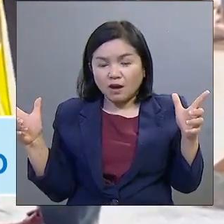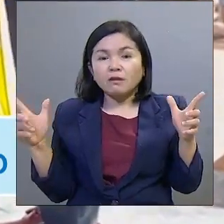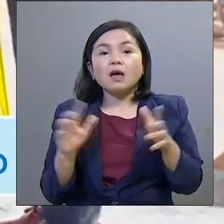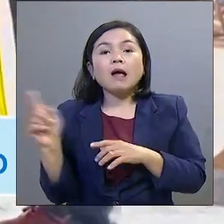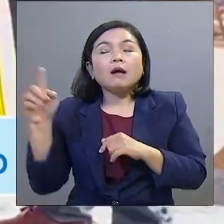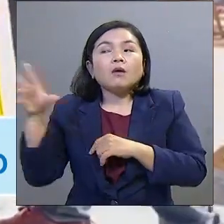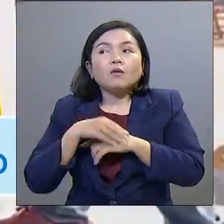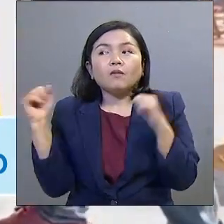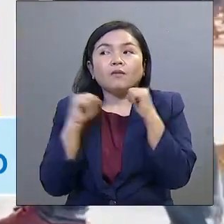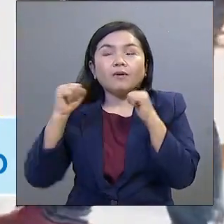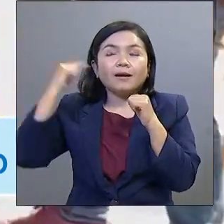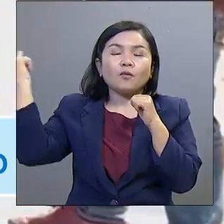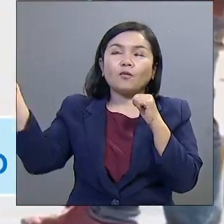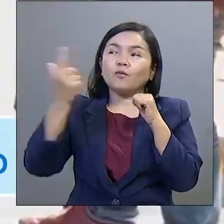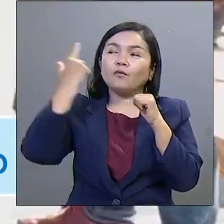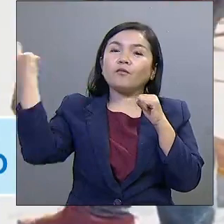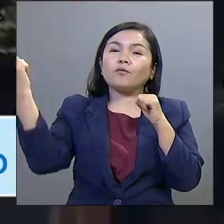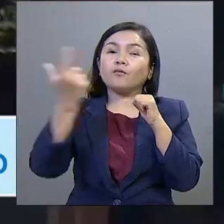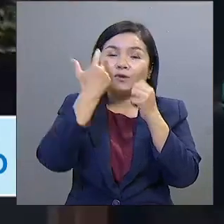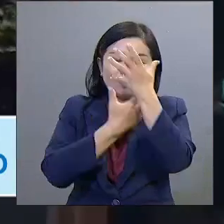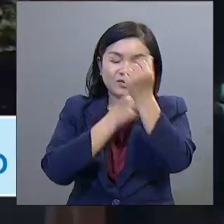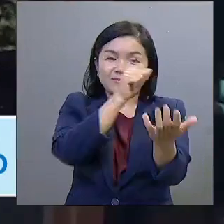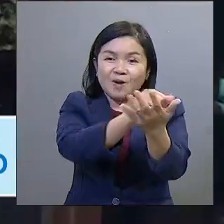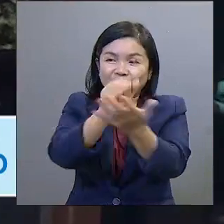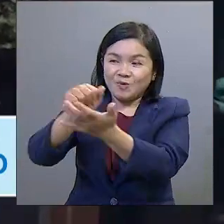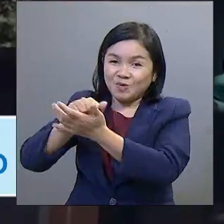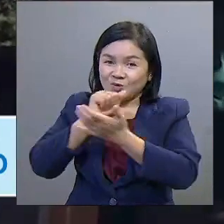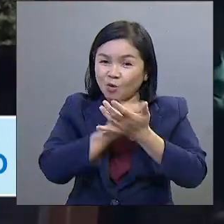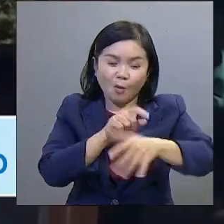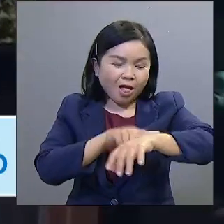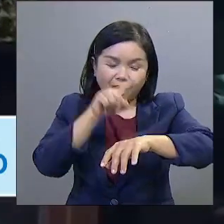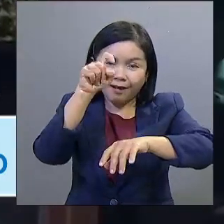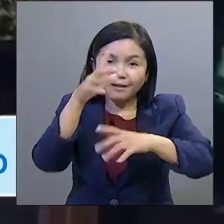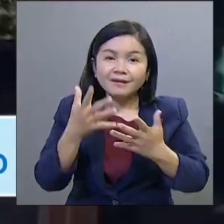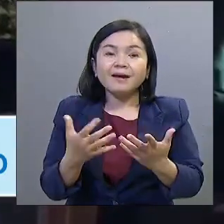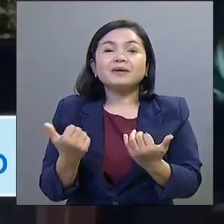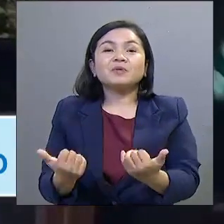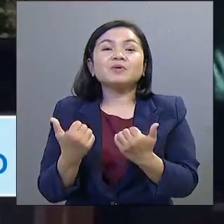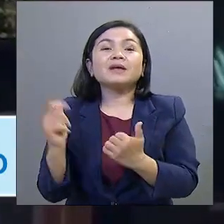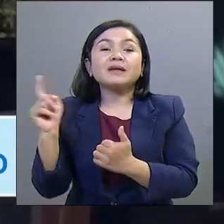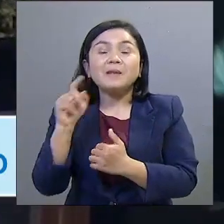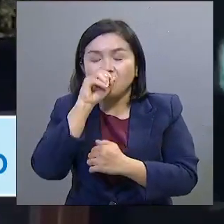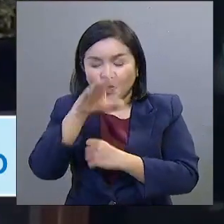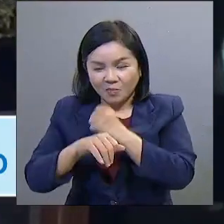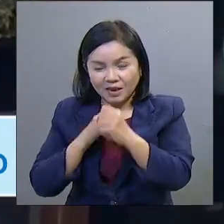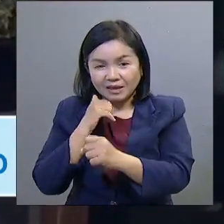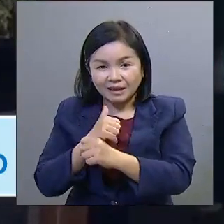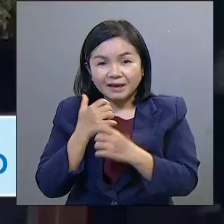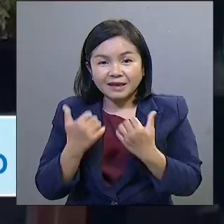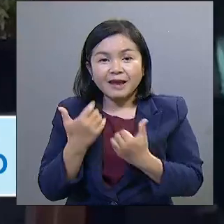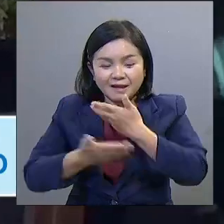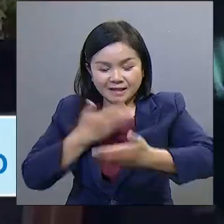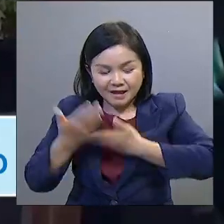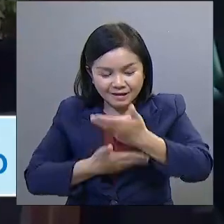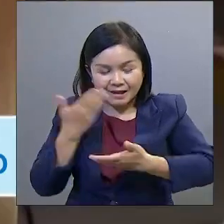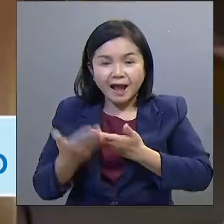าวด้วยลมพัดเย็นสบายออเดอร์ก็เข้ามาเยอะทำขายไม่ทันละค่ะปีนี้เนี่ยคุณธานีบอกว่าทำว่าวจุฬาขายออกไปแล้วกว่